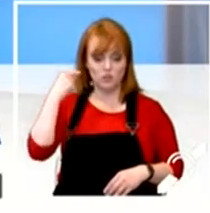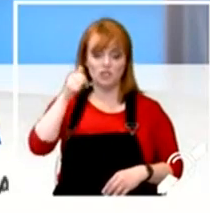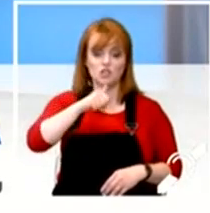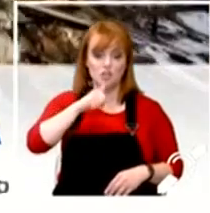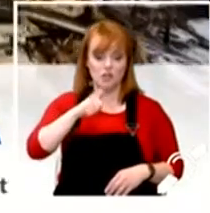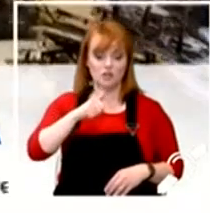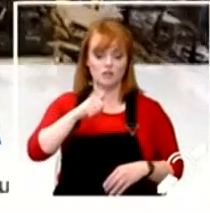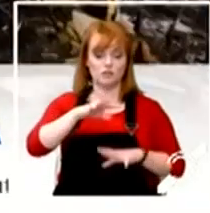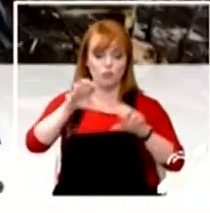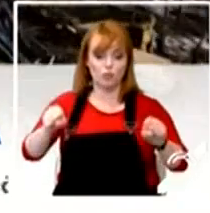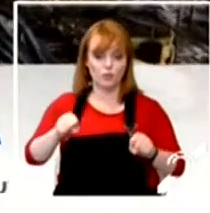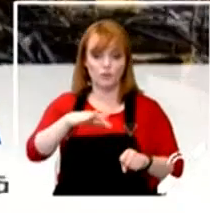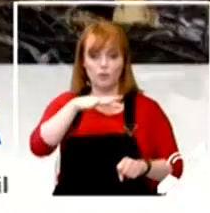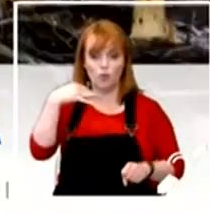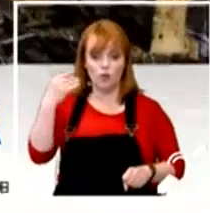luni.